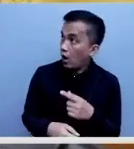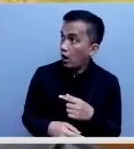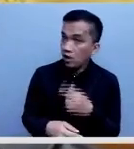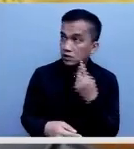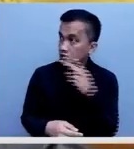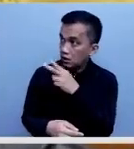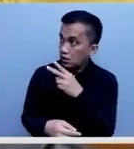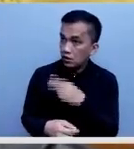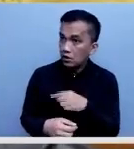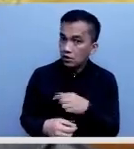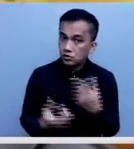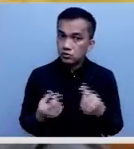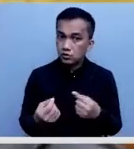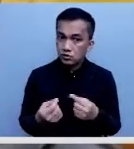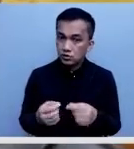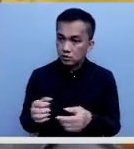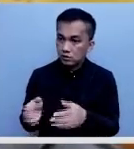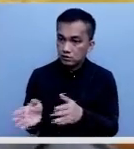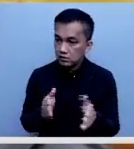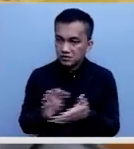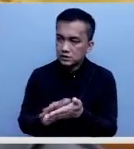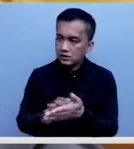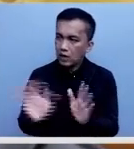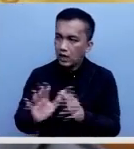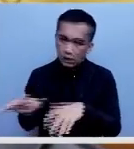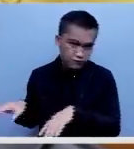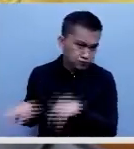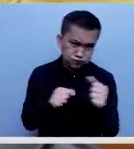na ayusin na gamit. Pero at least